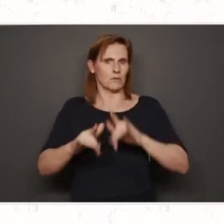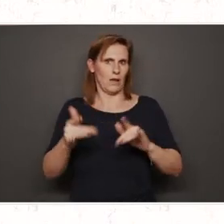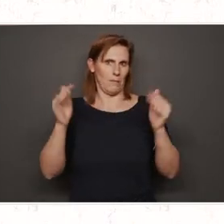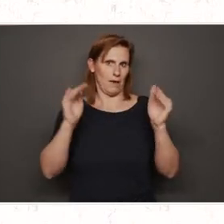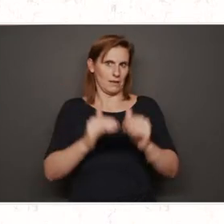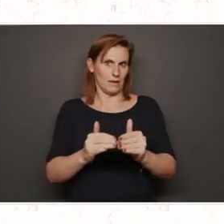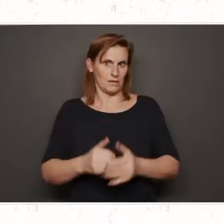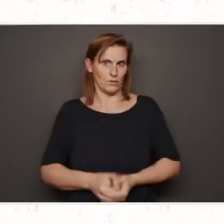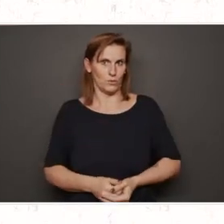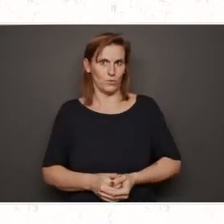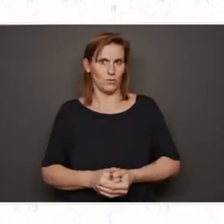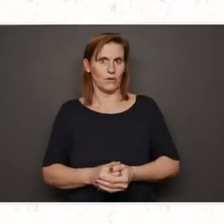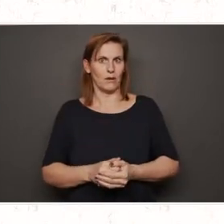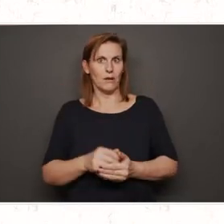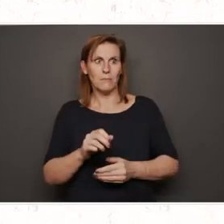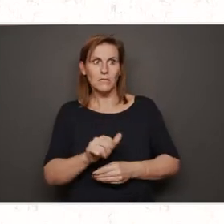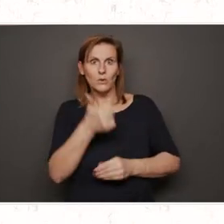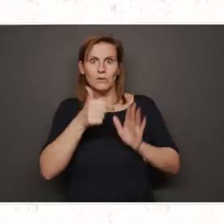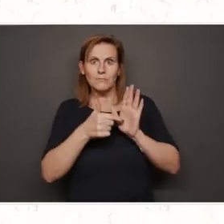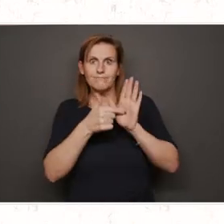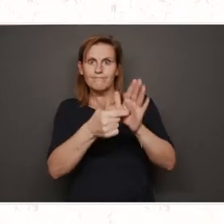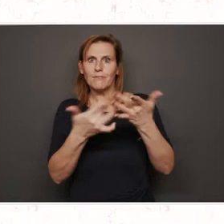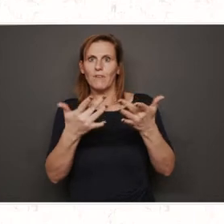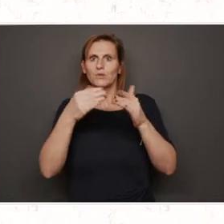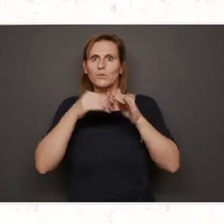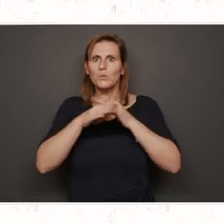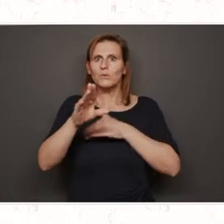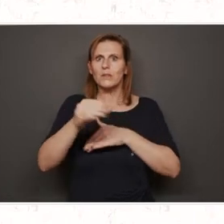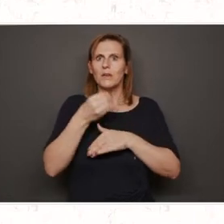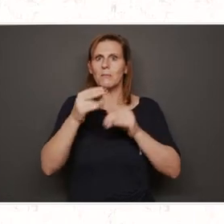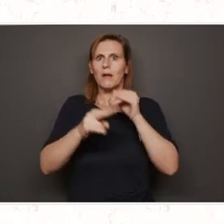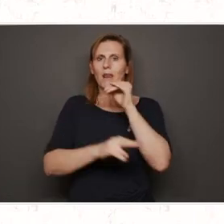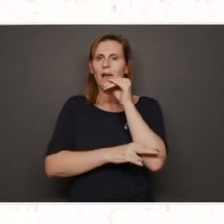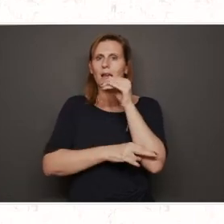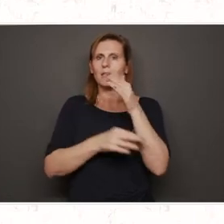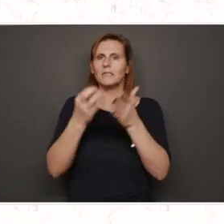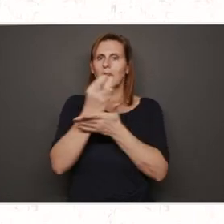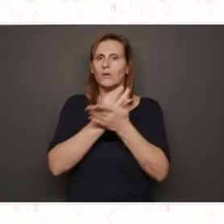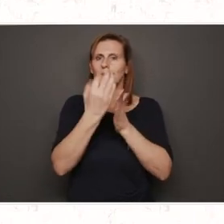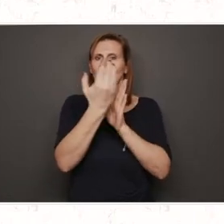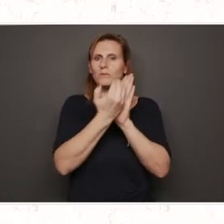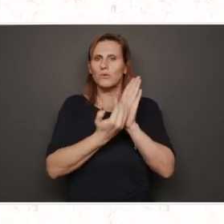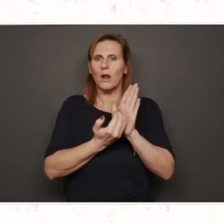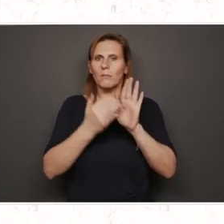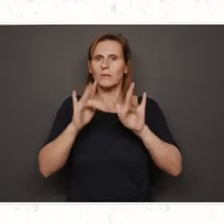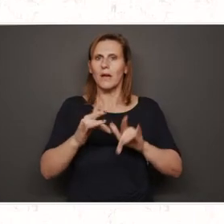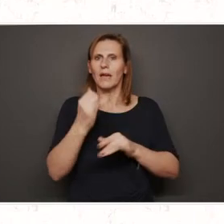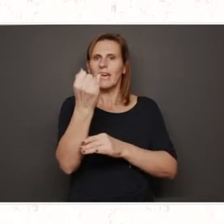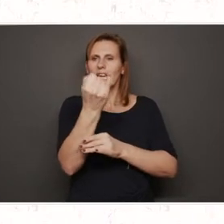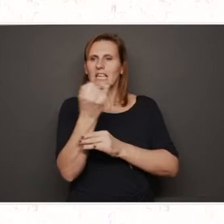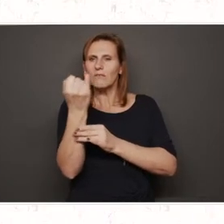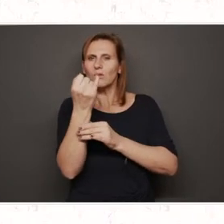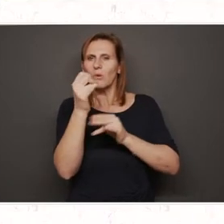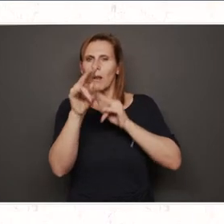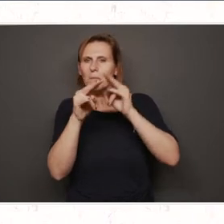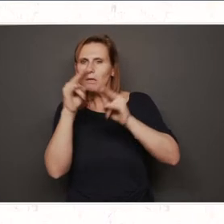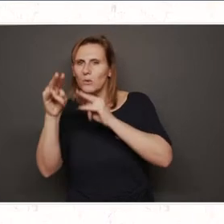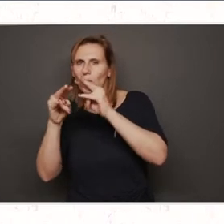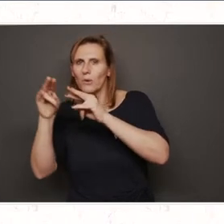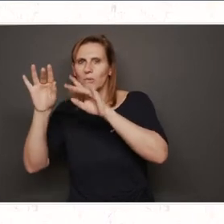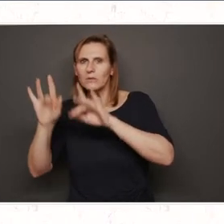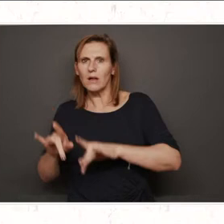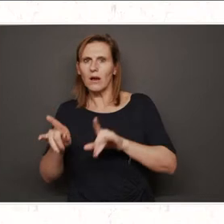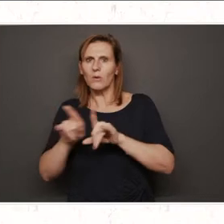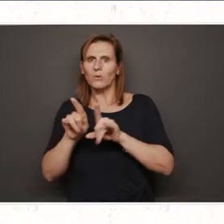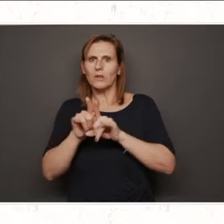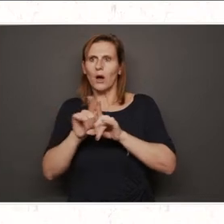Beeinträchtigungen. Hervorzuheben ist, dass das Unternehmen ein Lehrlingsausbildungsprogramm mit individueller Betreuung bietet und